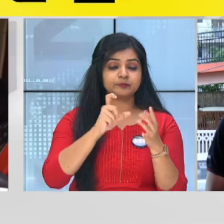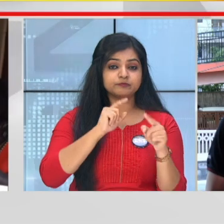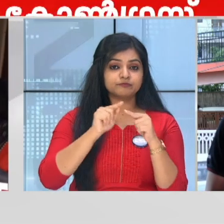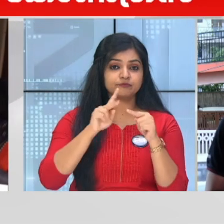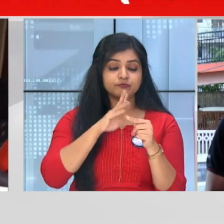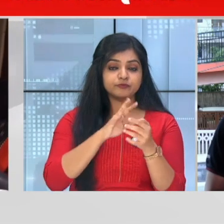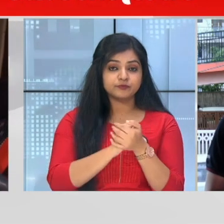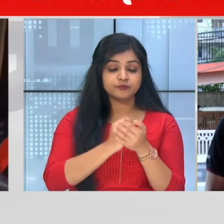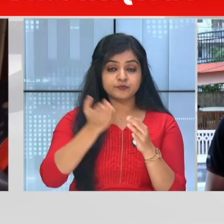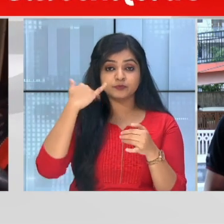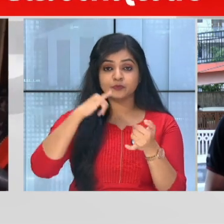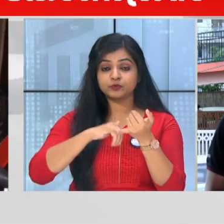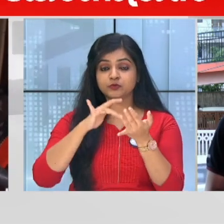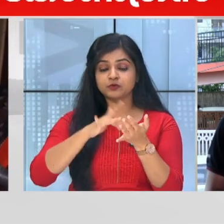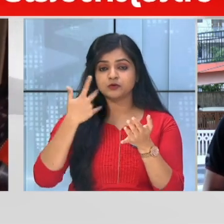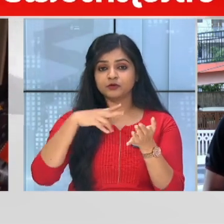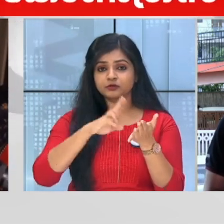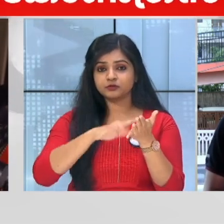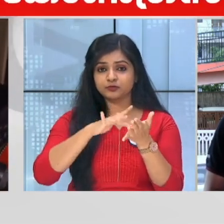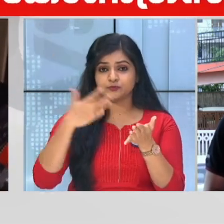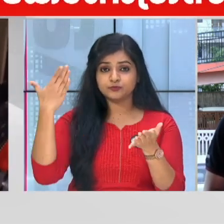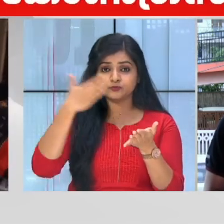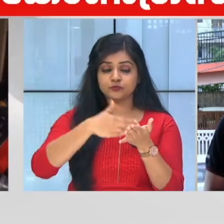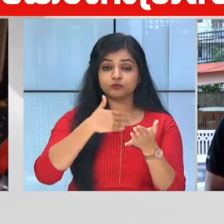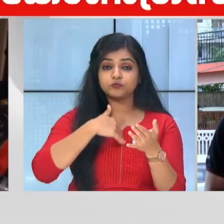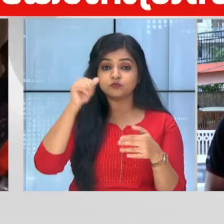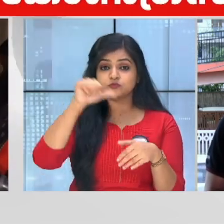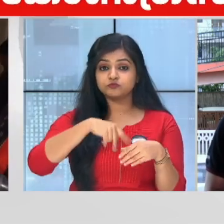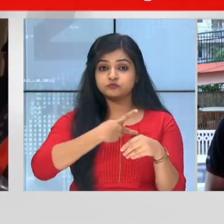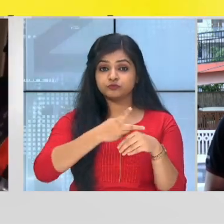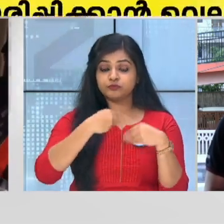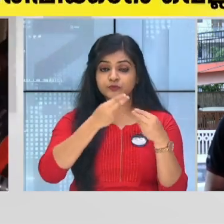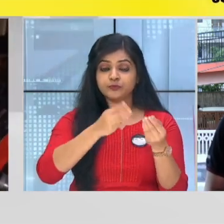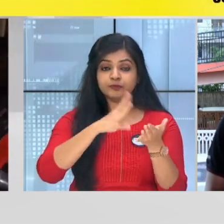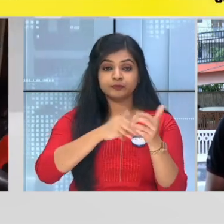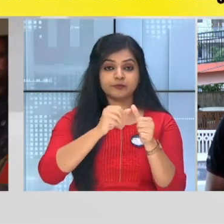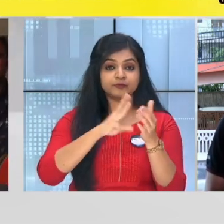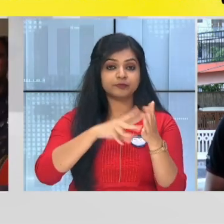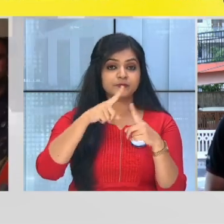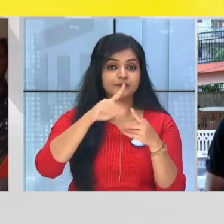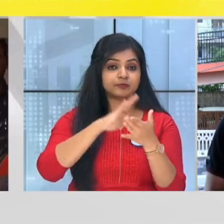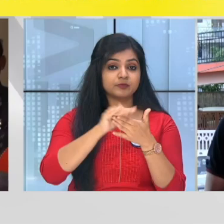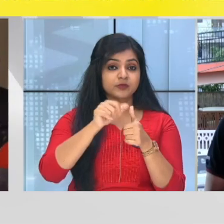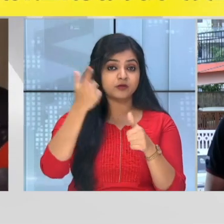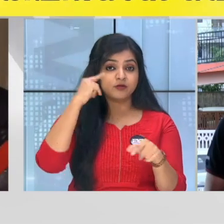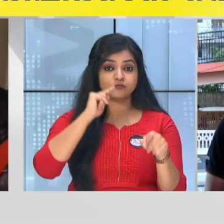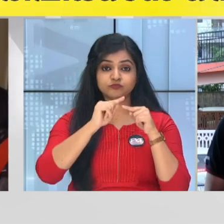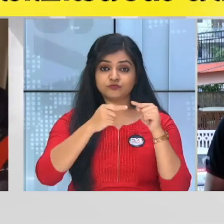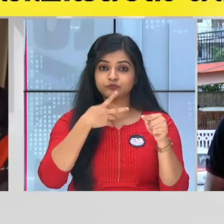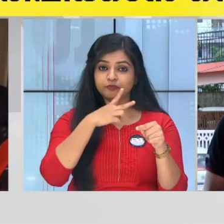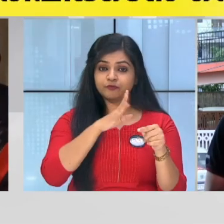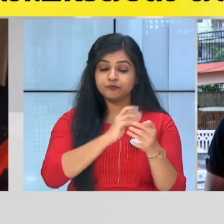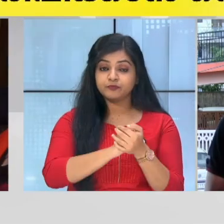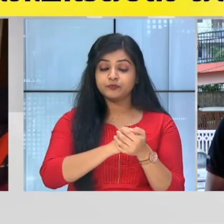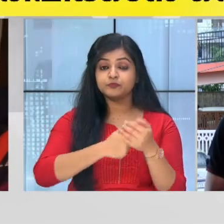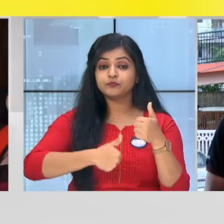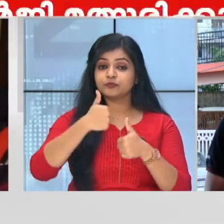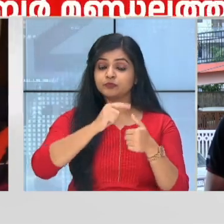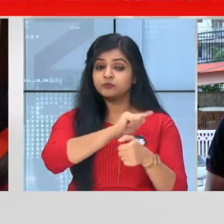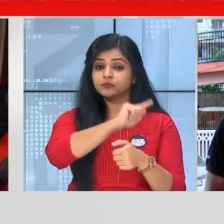അധികാരിയാണ് നന്ദിഗ്രാമിൽ എത്തി തന്നെ തോൽപ്പിക്കാൻ മമതാ ബാനർജിയെ വെല്ലുവിളിച്ചത്. ആ വെല്ലുവിളി ഏറ്റെടുത്ത മമതാ ബാനർജി